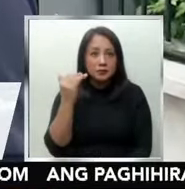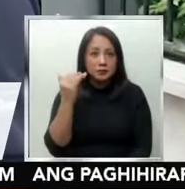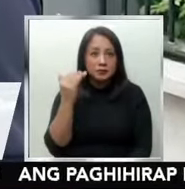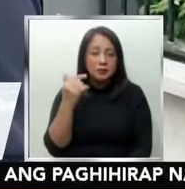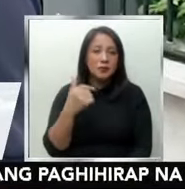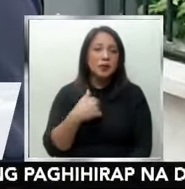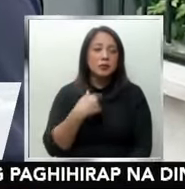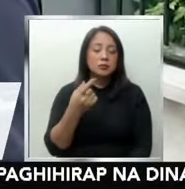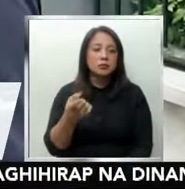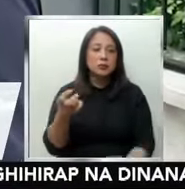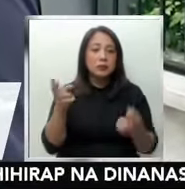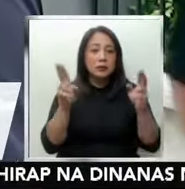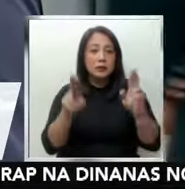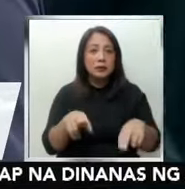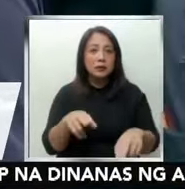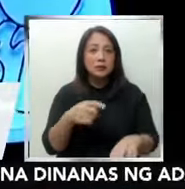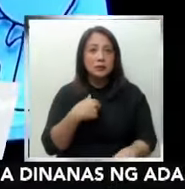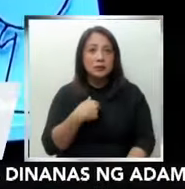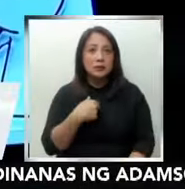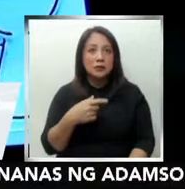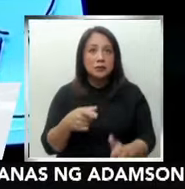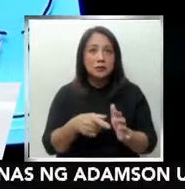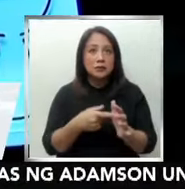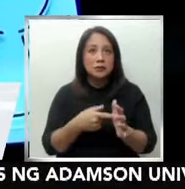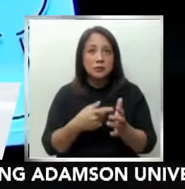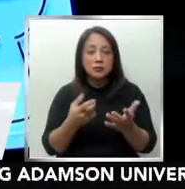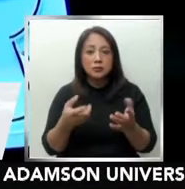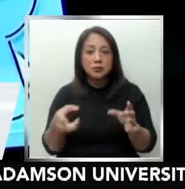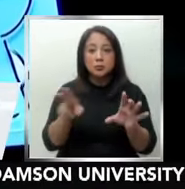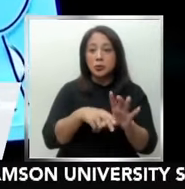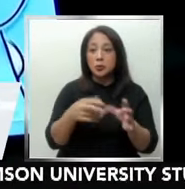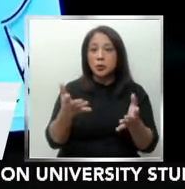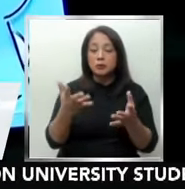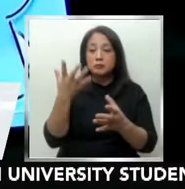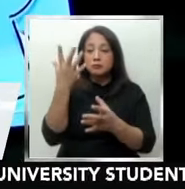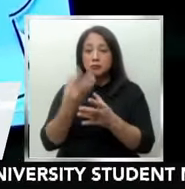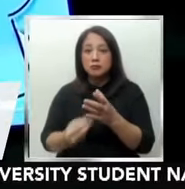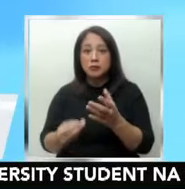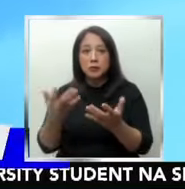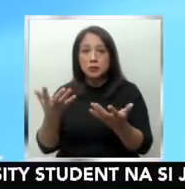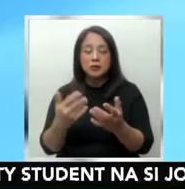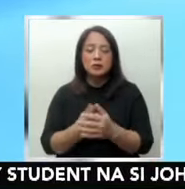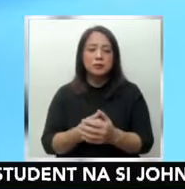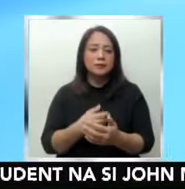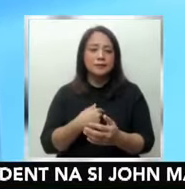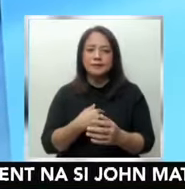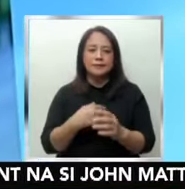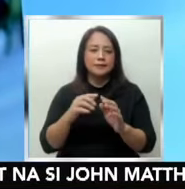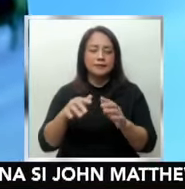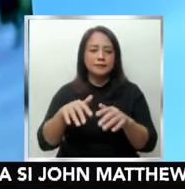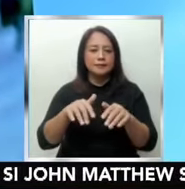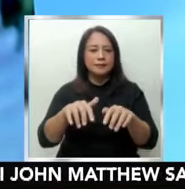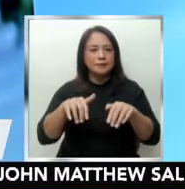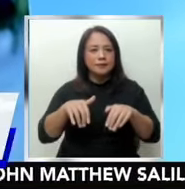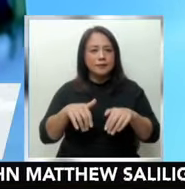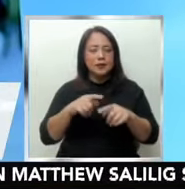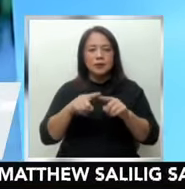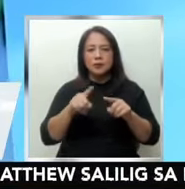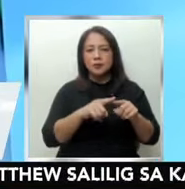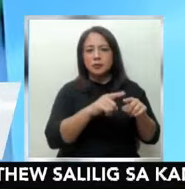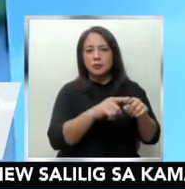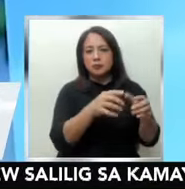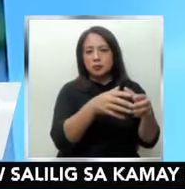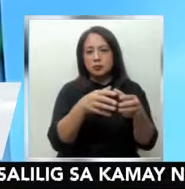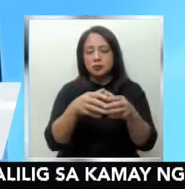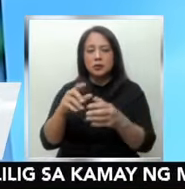minsan sumasakay din po ako doon kung saan siya nawala mabilis namang kinundena ang iba't ibang chapter at sangay ng tao gam